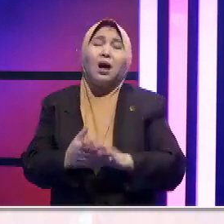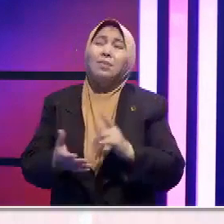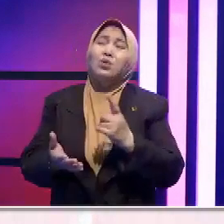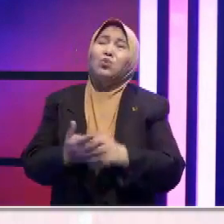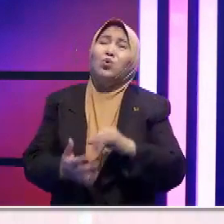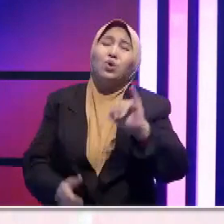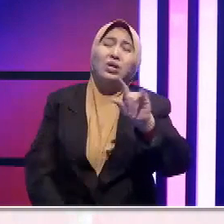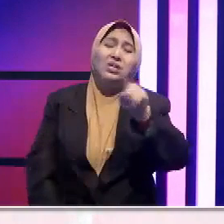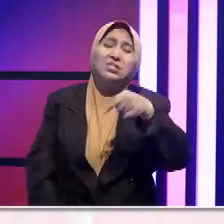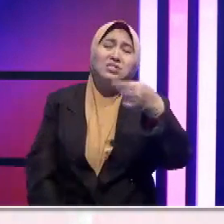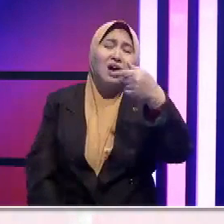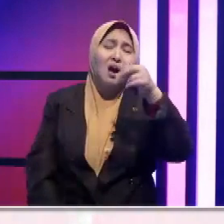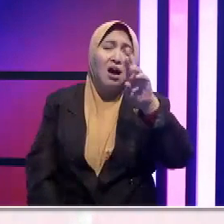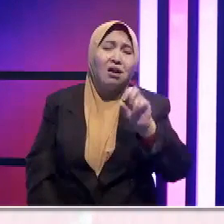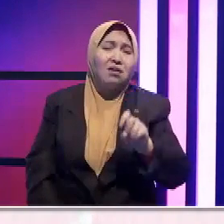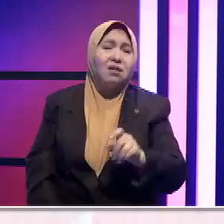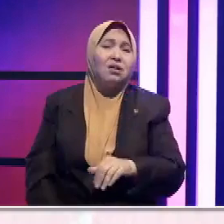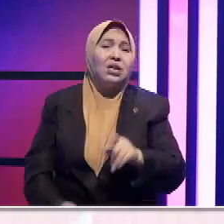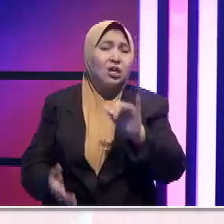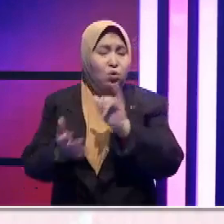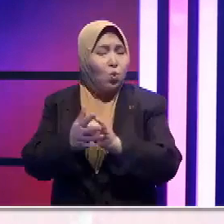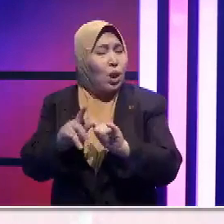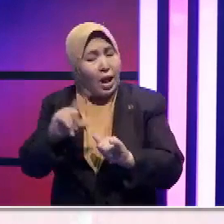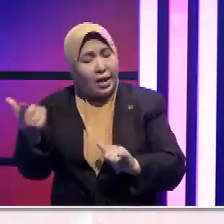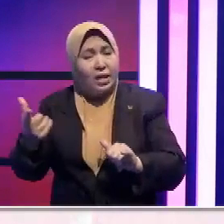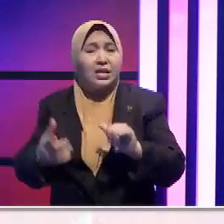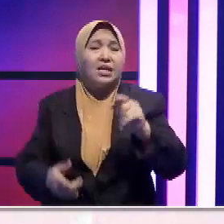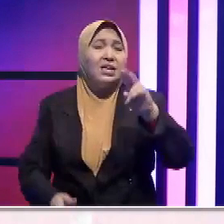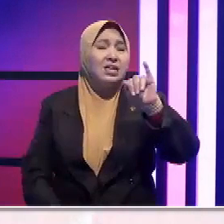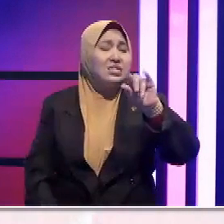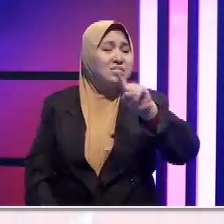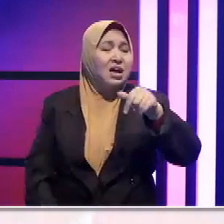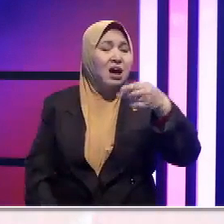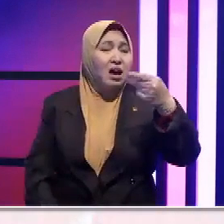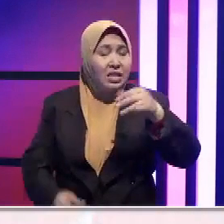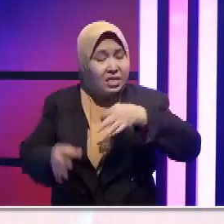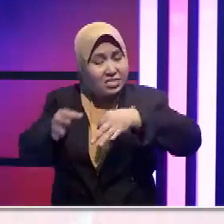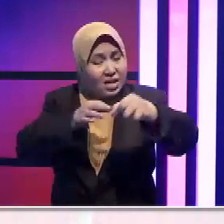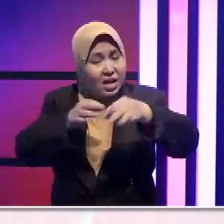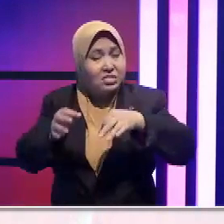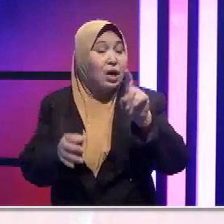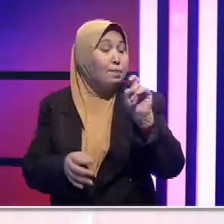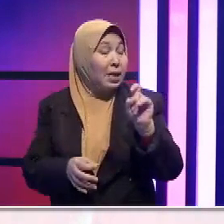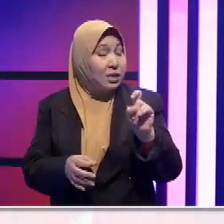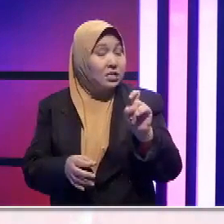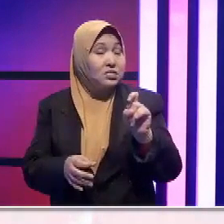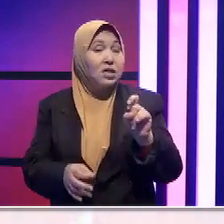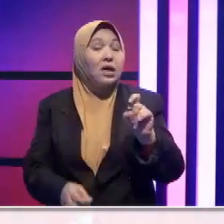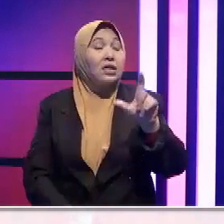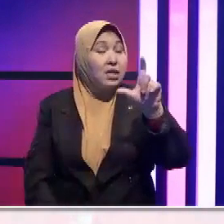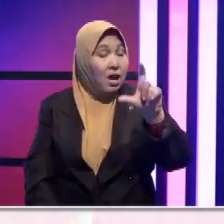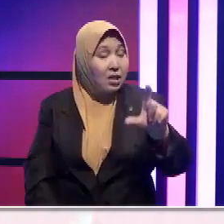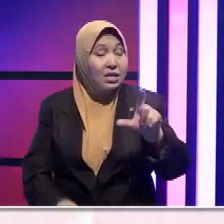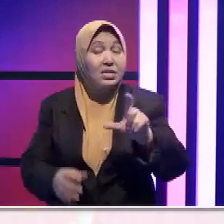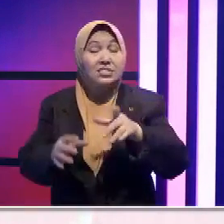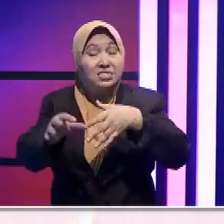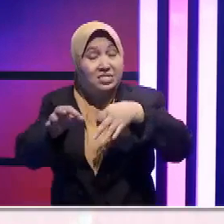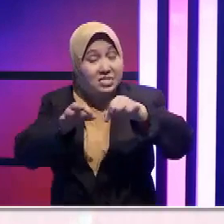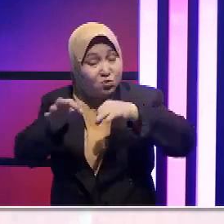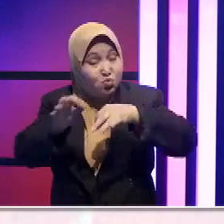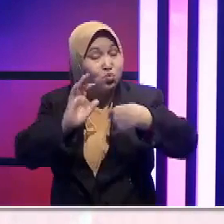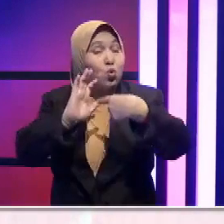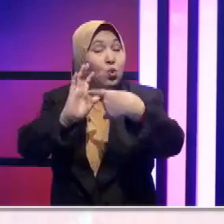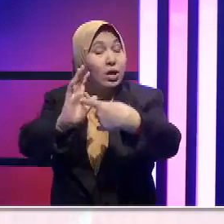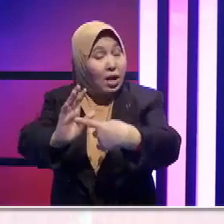Aisyah al-khair itu by zhany masuk dijelaskan matinya dari itu dijelaskan mati dengan